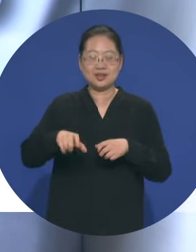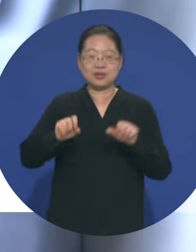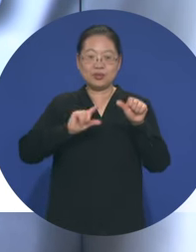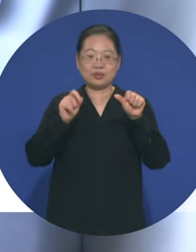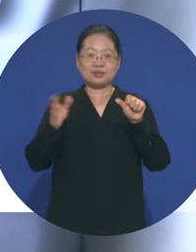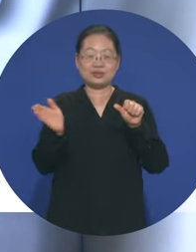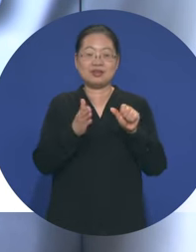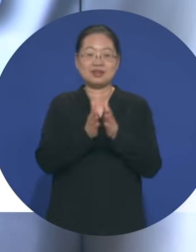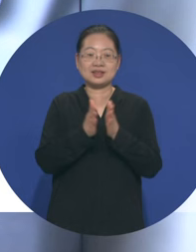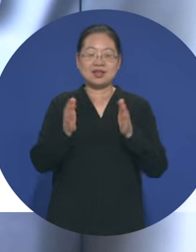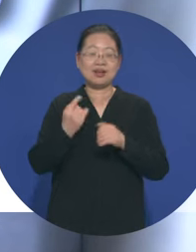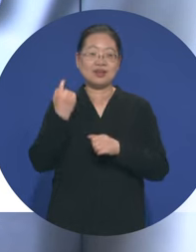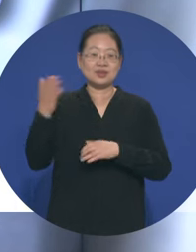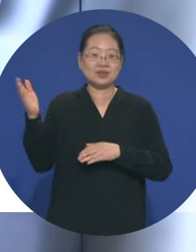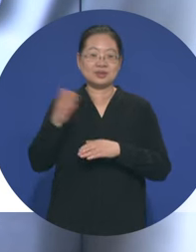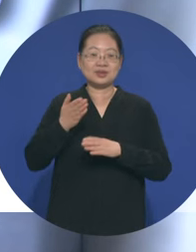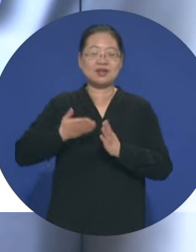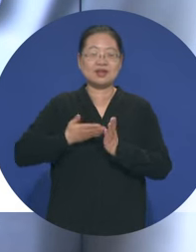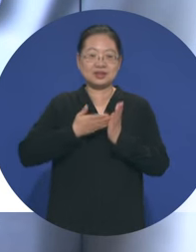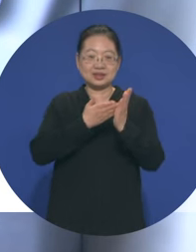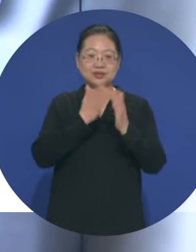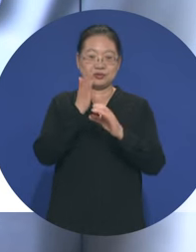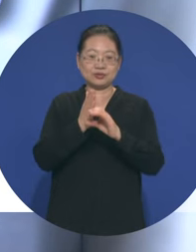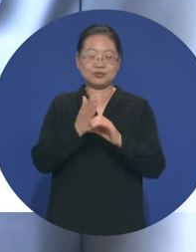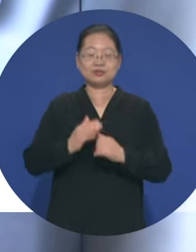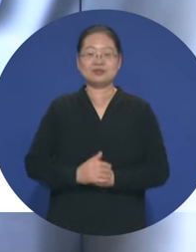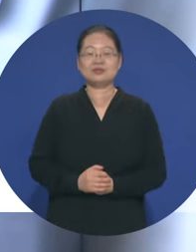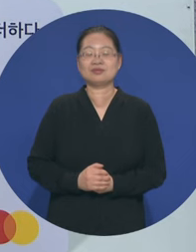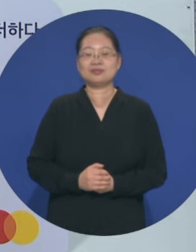받고 있는데요. 자세한 내용 이슬비 기자가 전합니다.